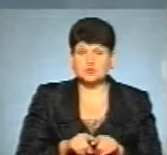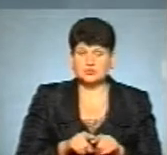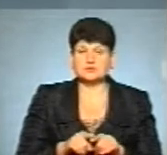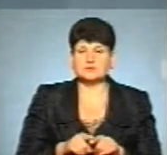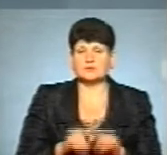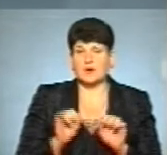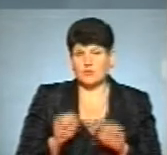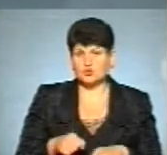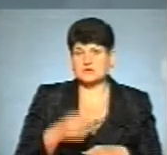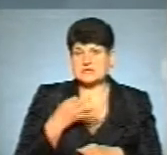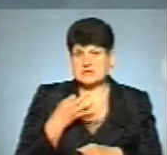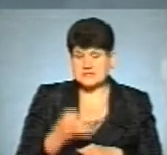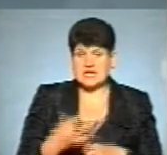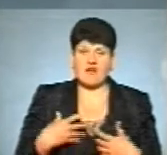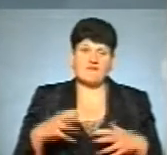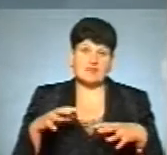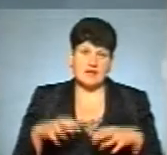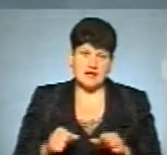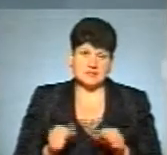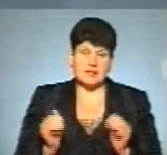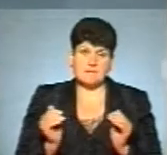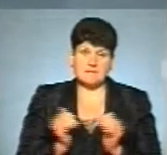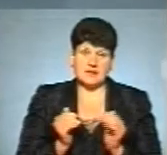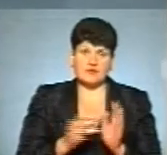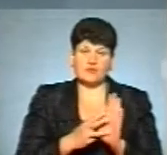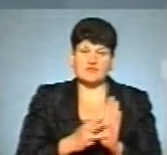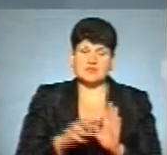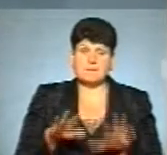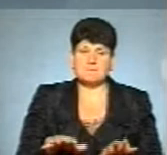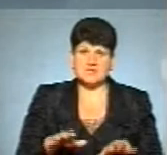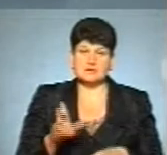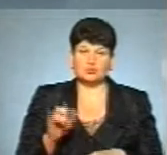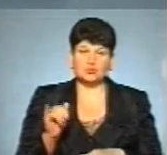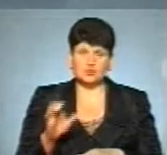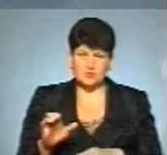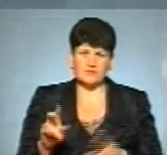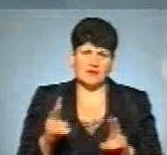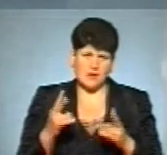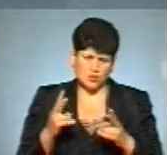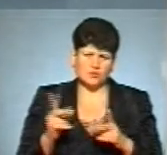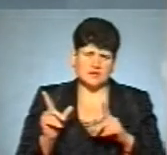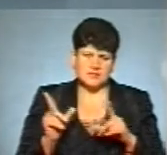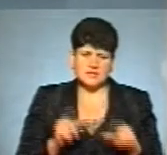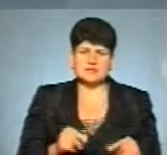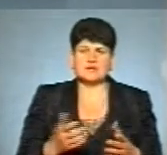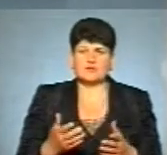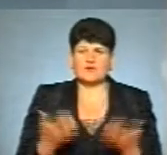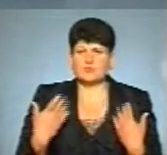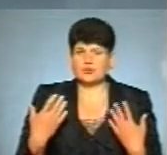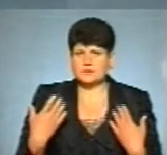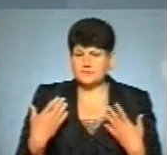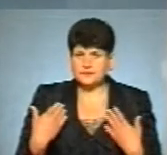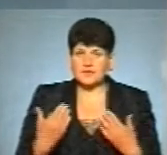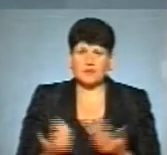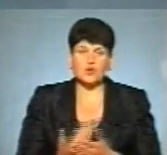сказати, бо я як власник невеликого восьмимісного бусика, який ми на клуб, і просто їздимо на відпочинок чи в якісь